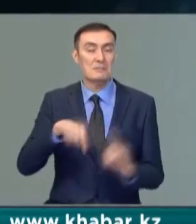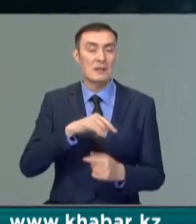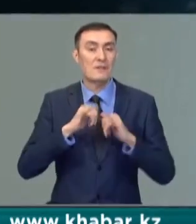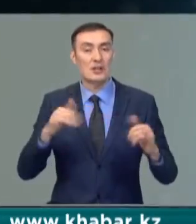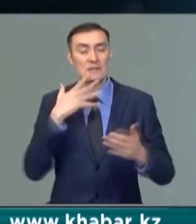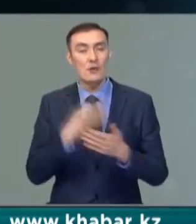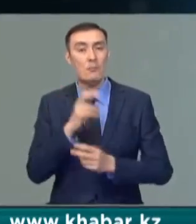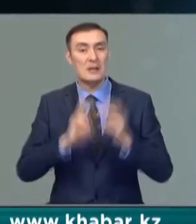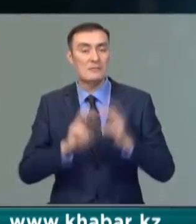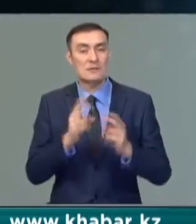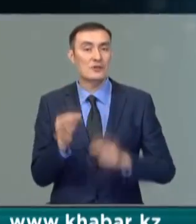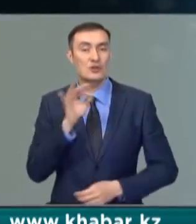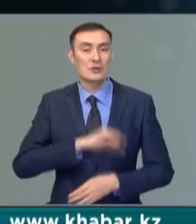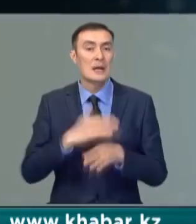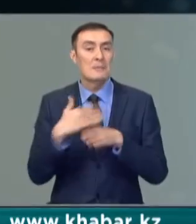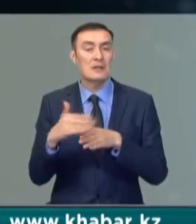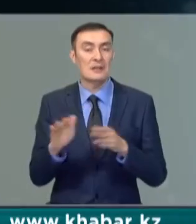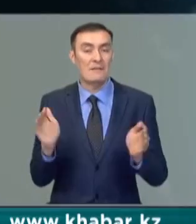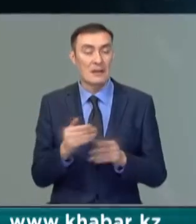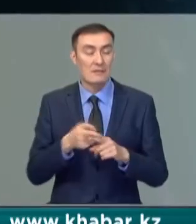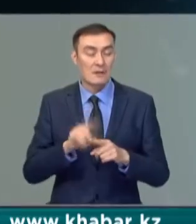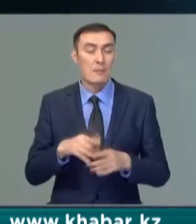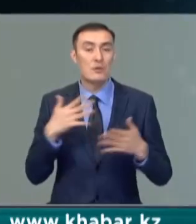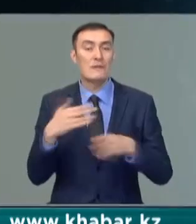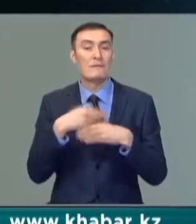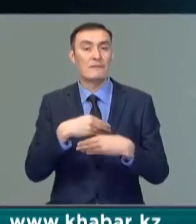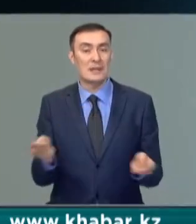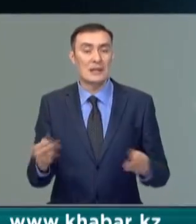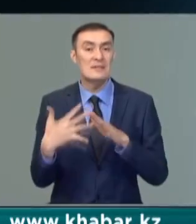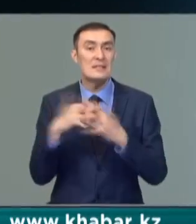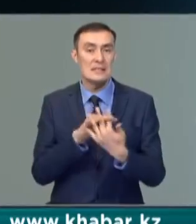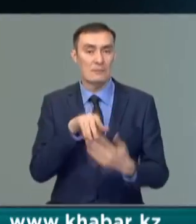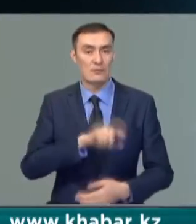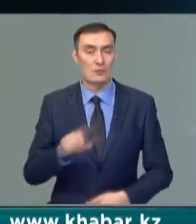расширили свое производство за счет микрокредитов, большинство которых было выдано сельским жителям.